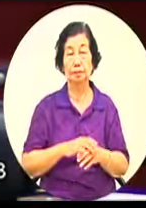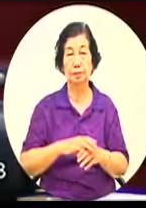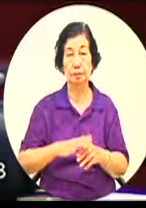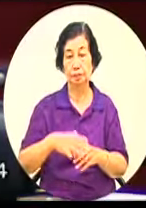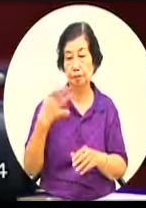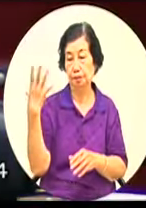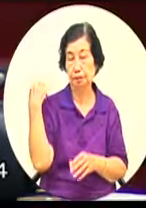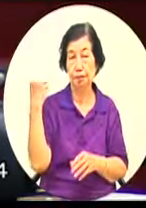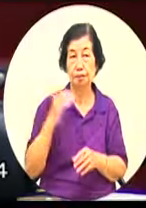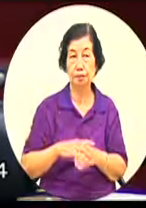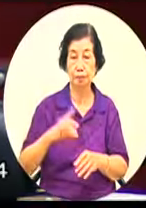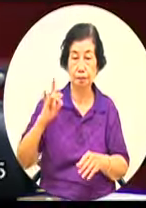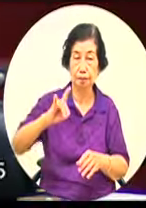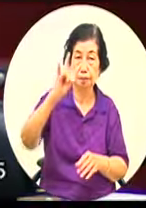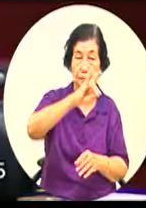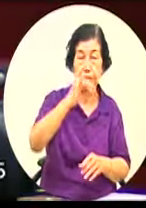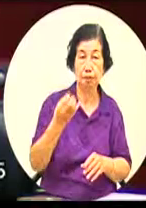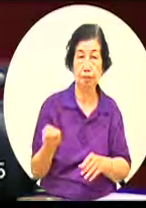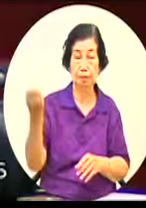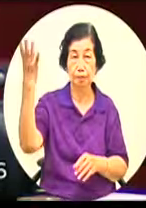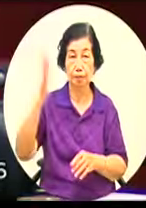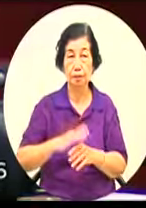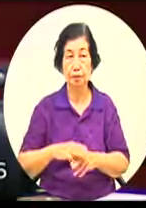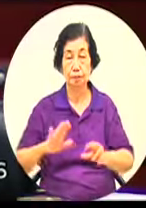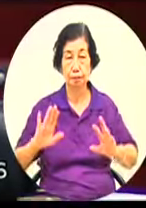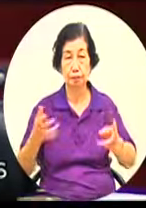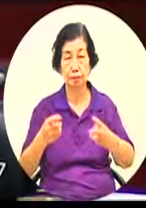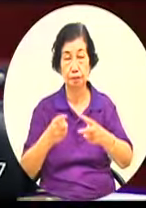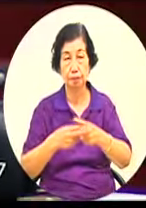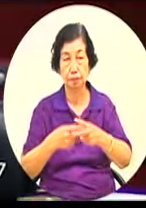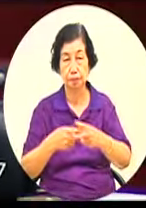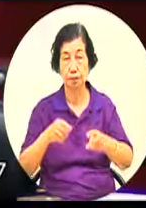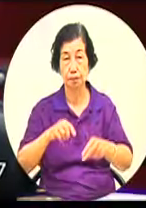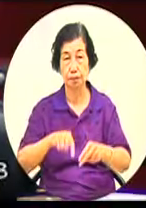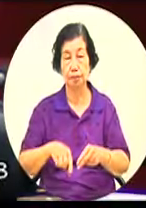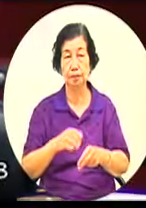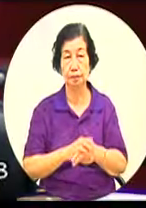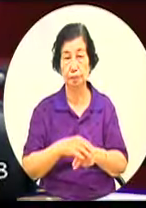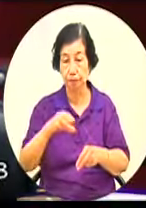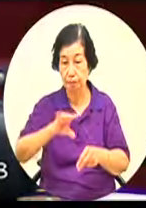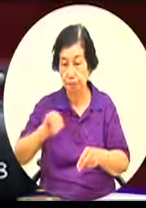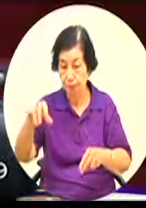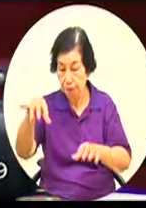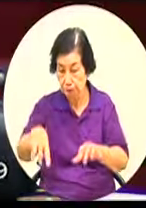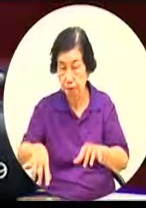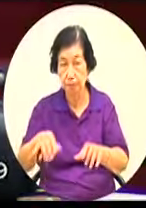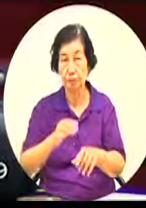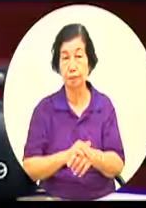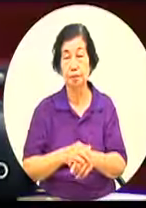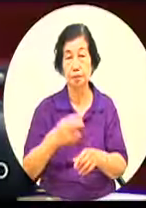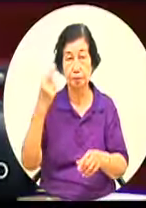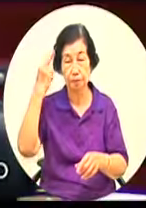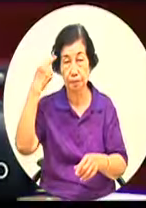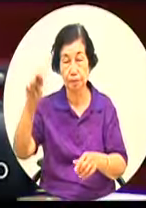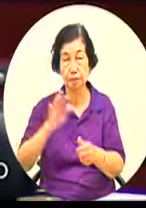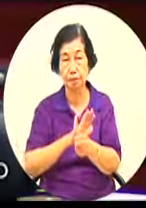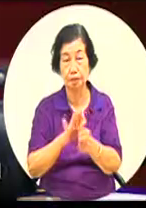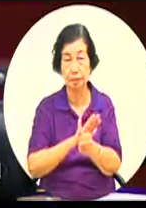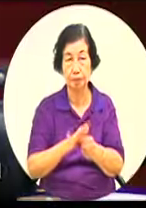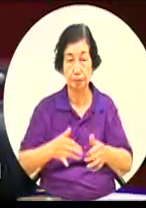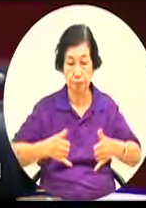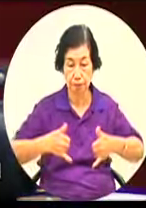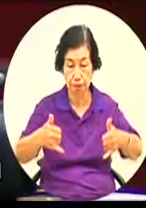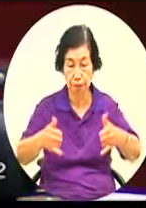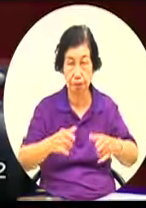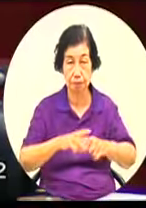小。旧龙华国小位于高雄市的精华区域，地点在博爱路跟大顺路，非常